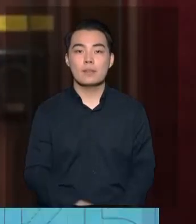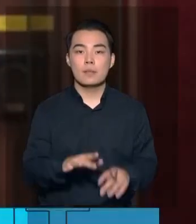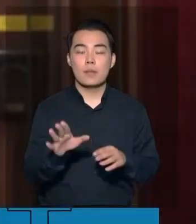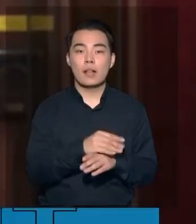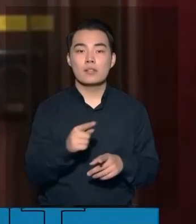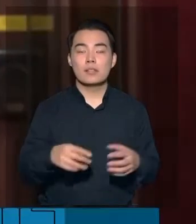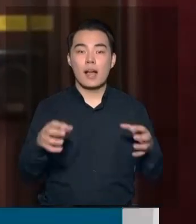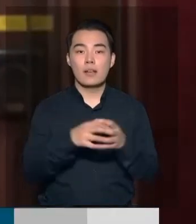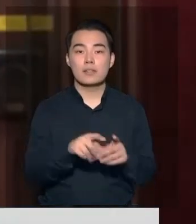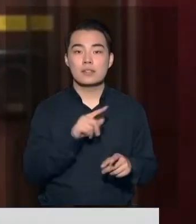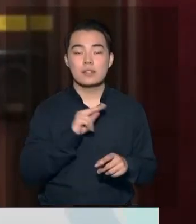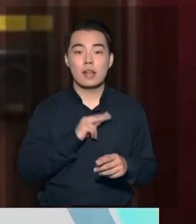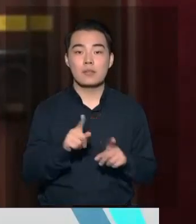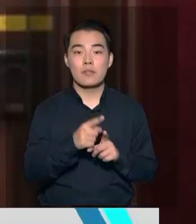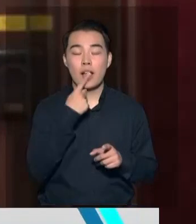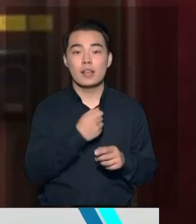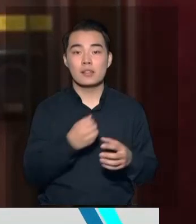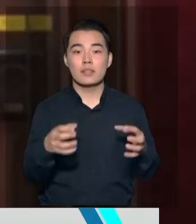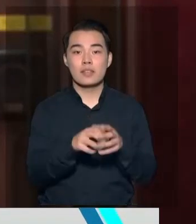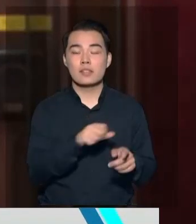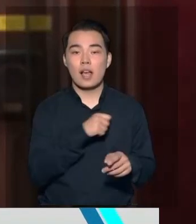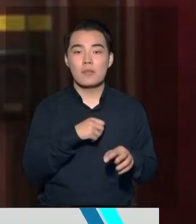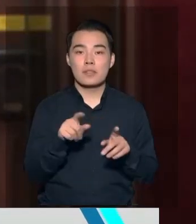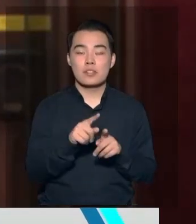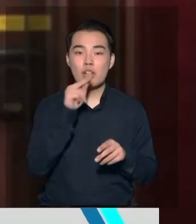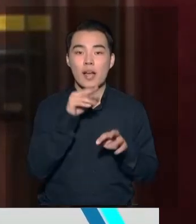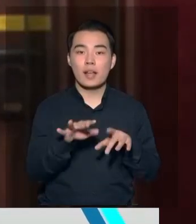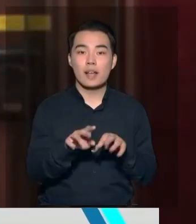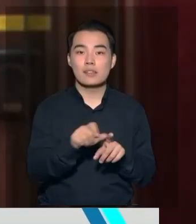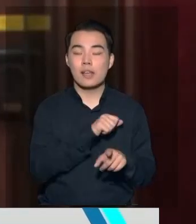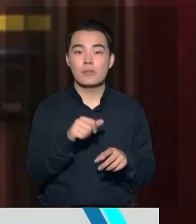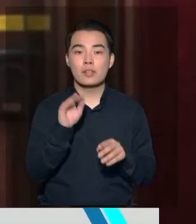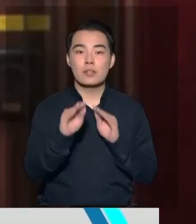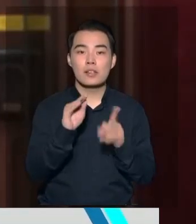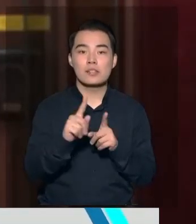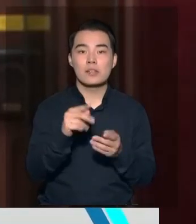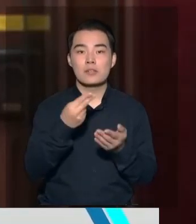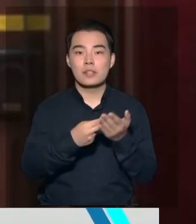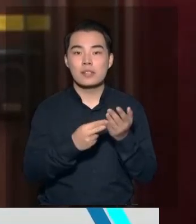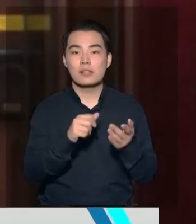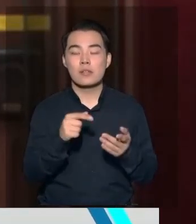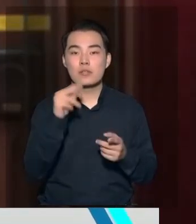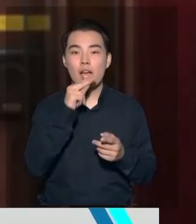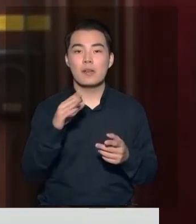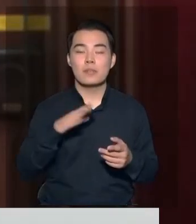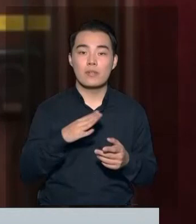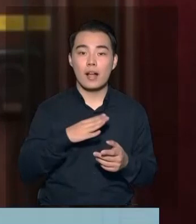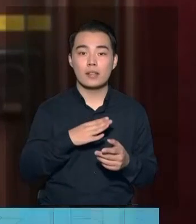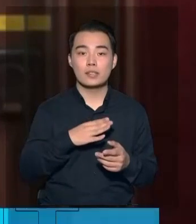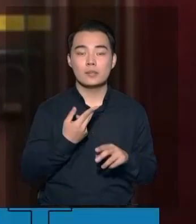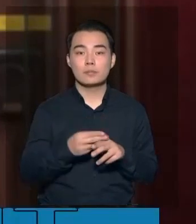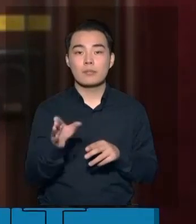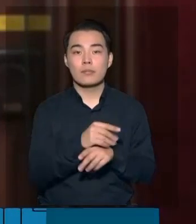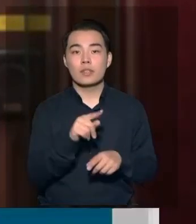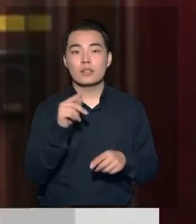Сарбаздардың бір жинақталған кезінде осы самауырға шай қайнатып, кішкене белдерін жазып, шөлдерін қандырып алатын кездер болған. Сол